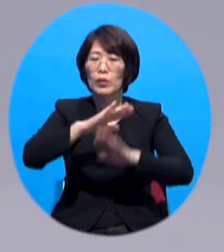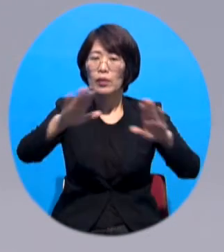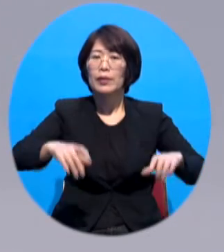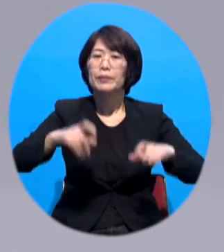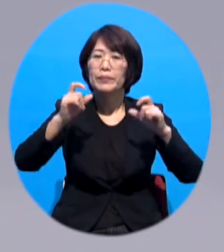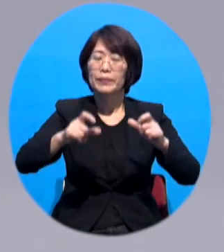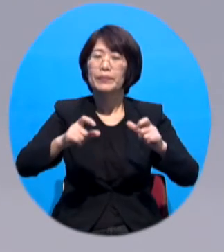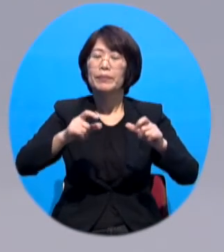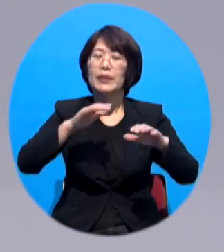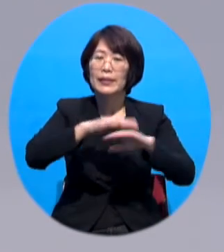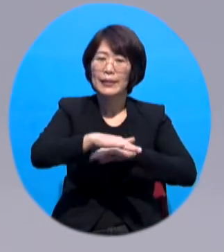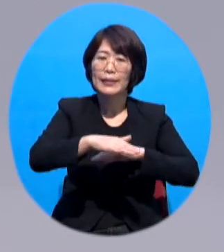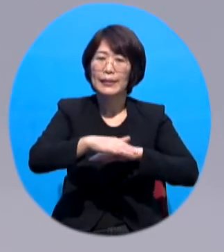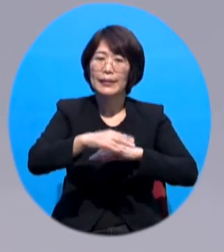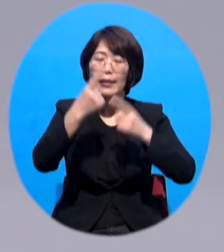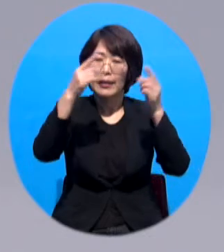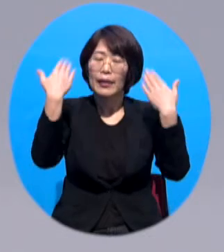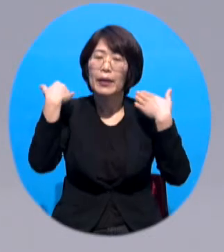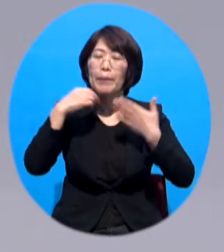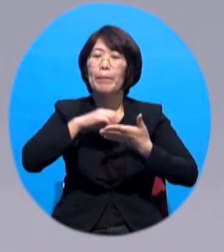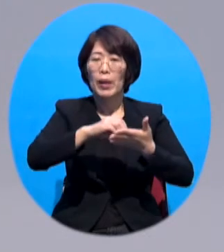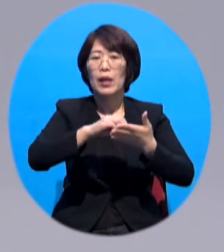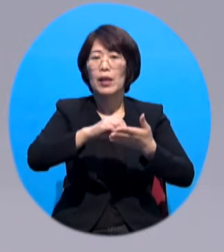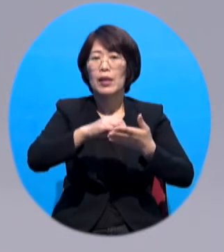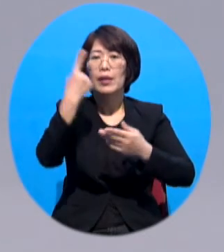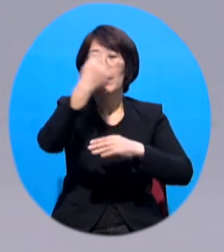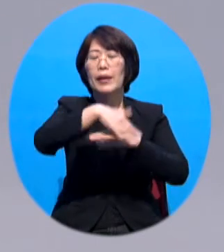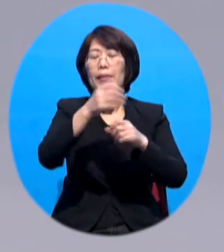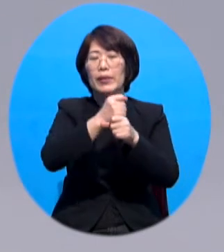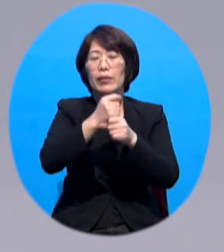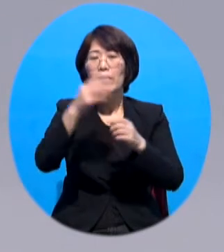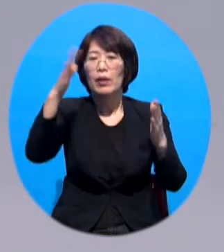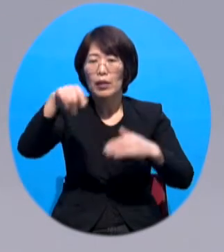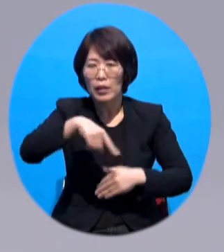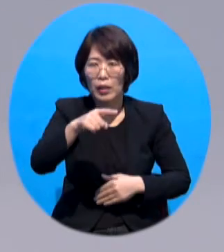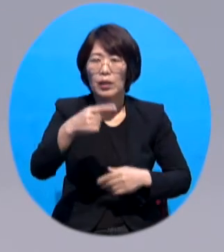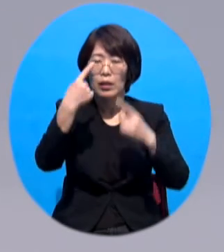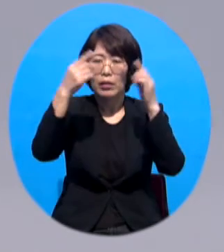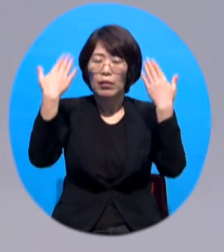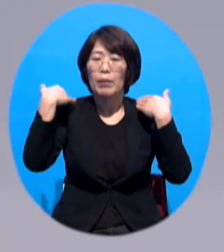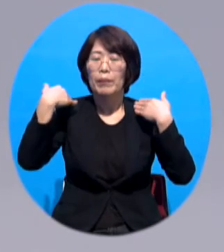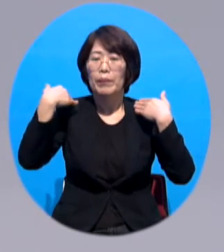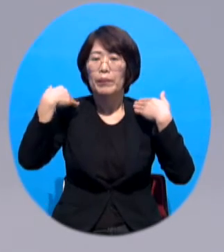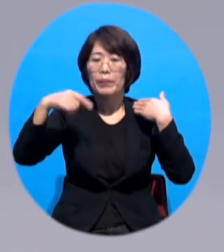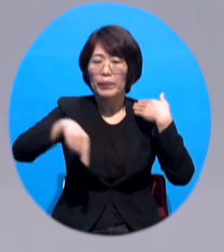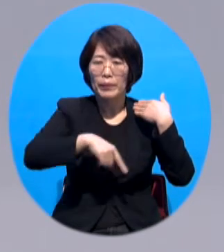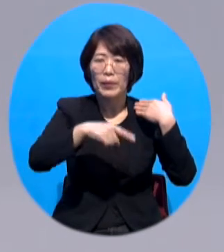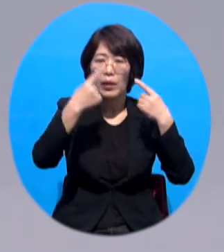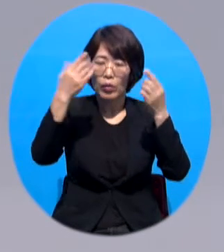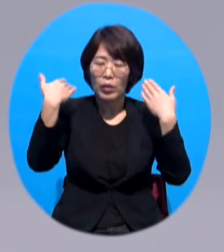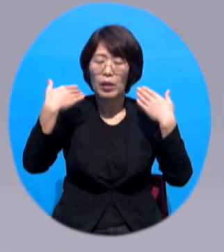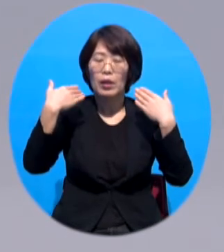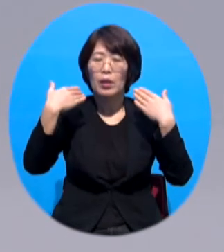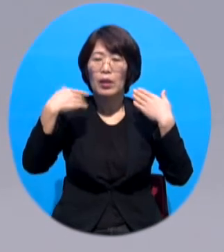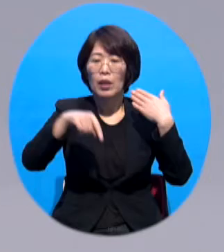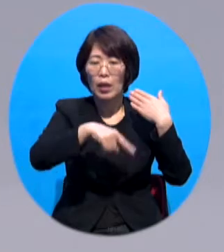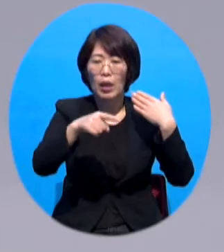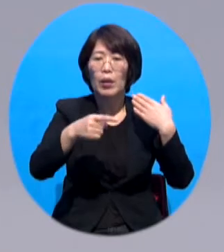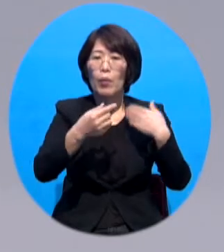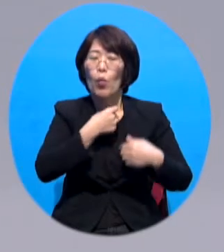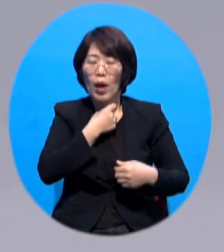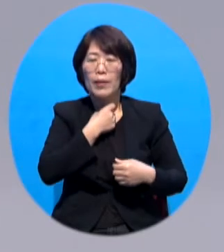대학 입시 전략을 수립해서 우리 학생들이 전남의 학교에서도 충분히 가고 싶은 학교로 지나갈 수